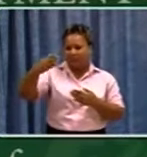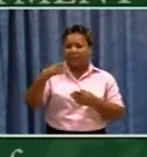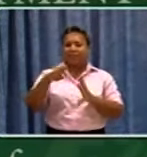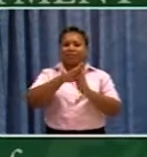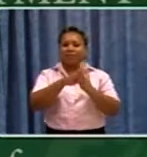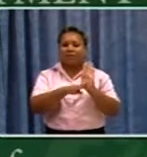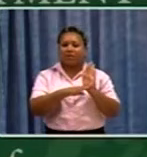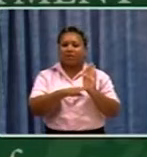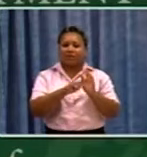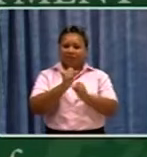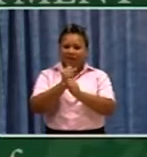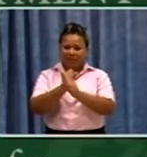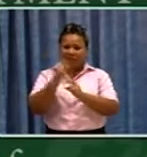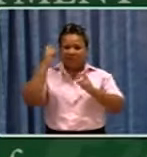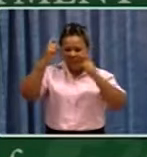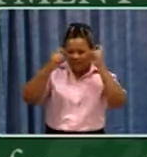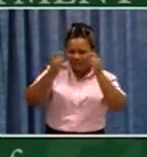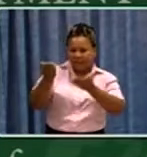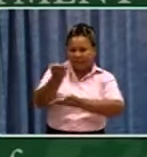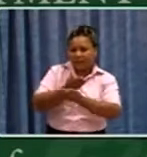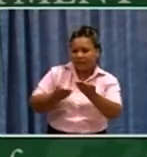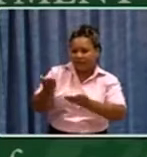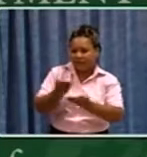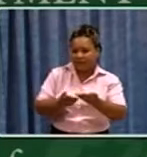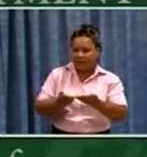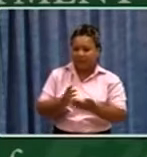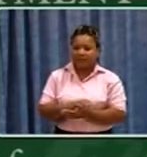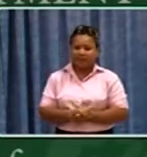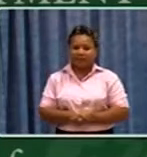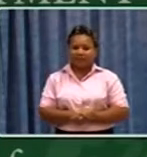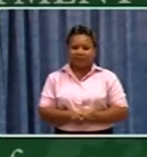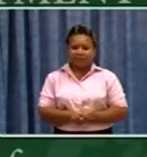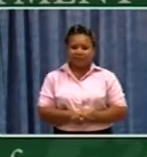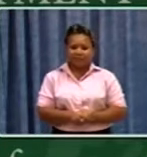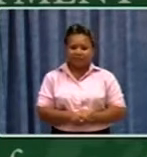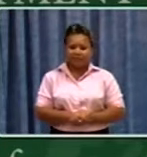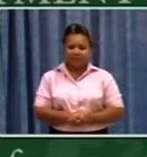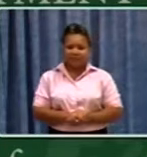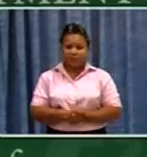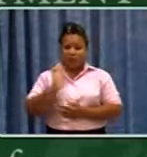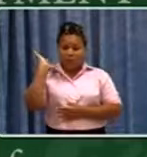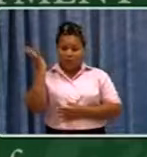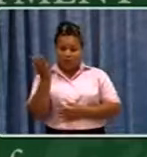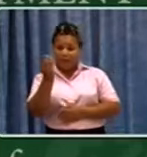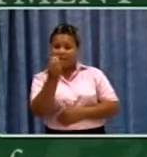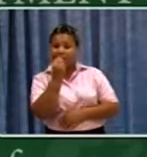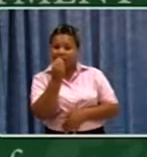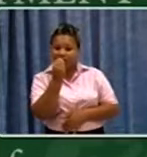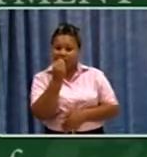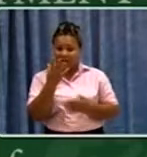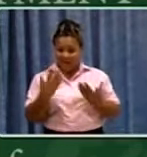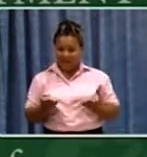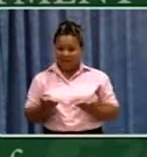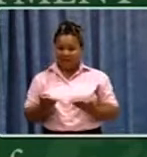pour capable ouvrir à partir lundi, mais c'est encore avec bonne guidance. Par exemple, si un restaurant n'est pas paré pour lui faire son espace entre la table